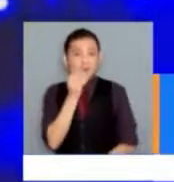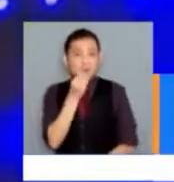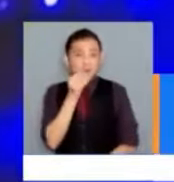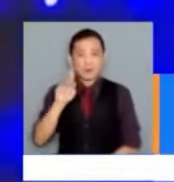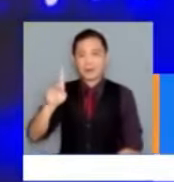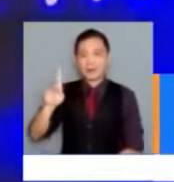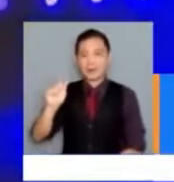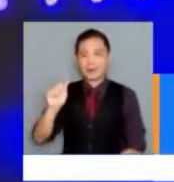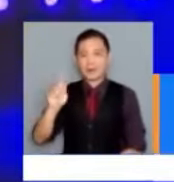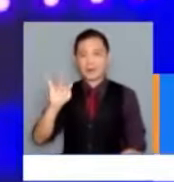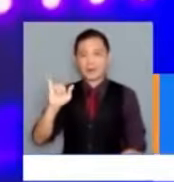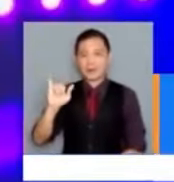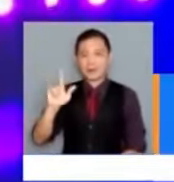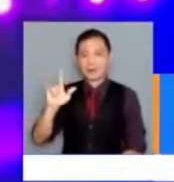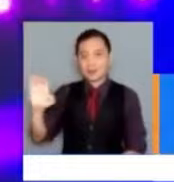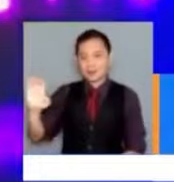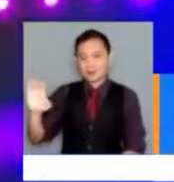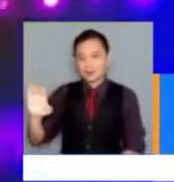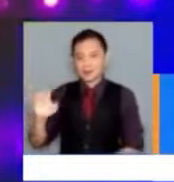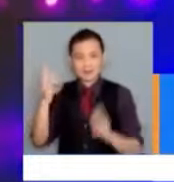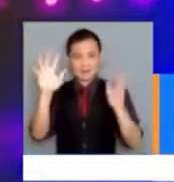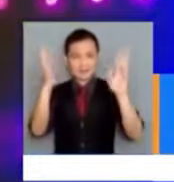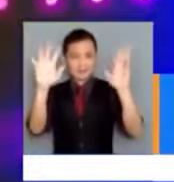Karin! It's